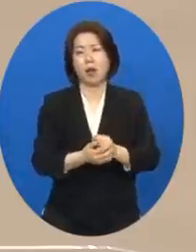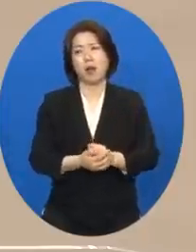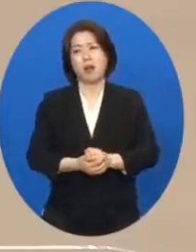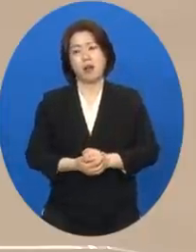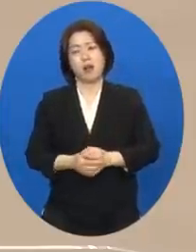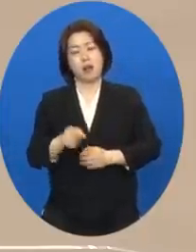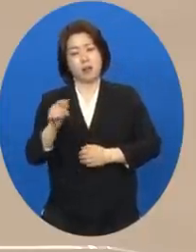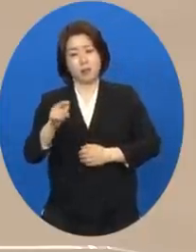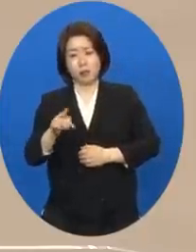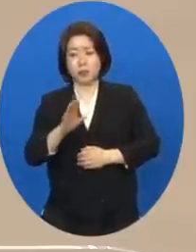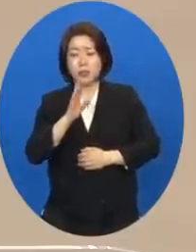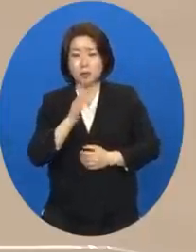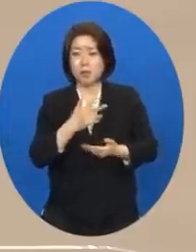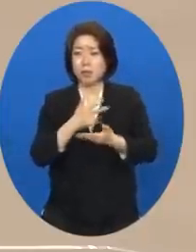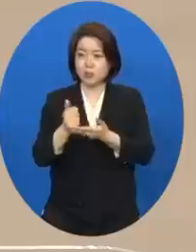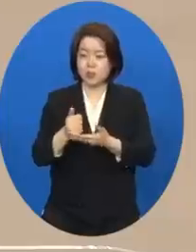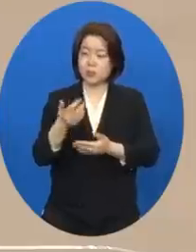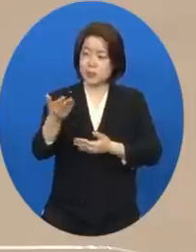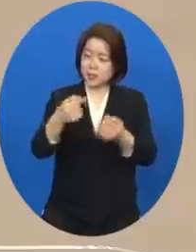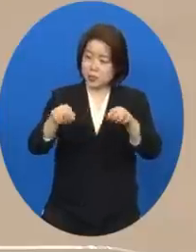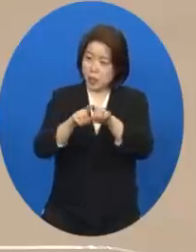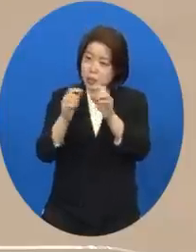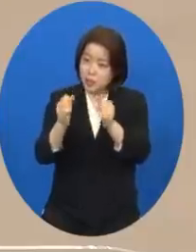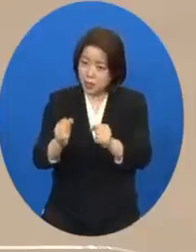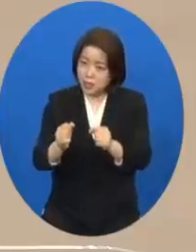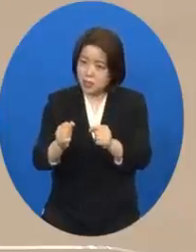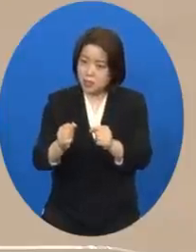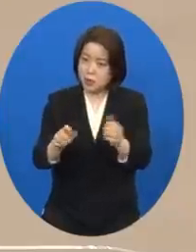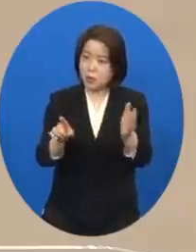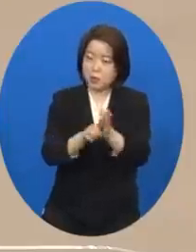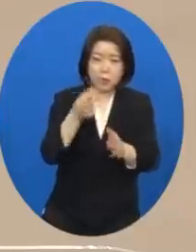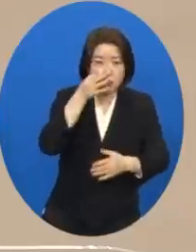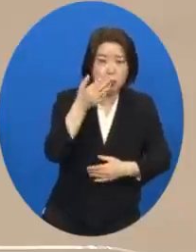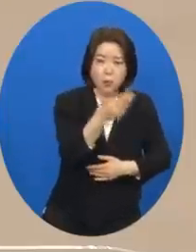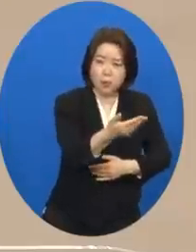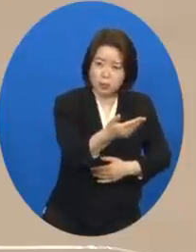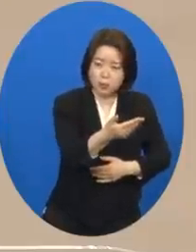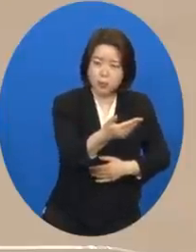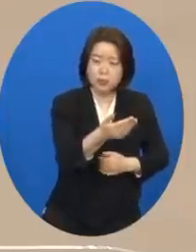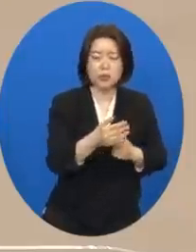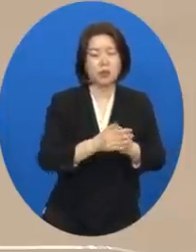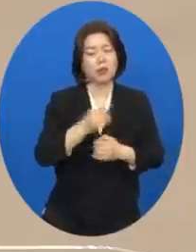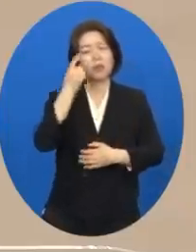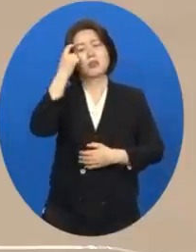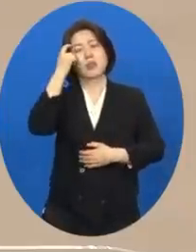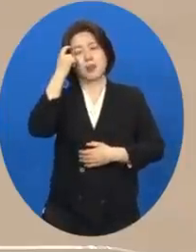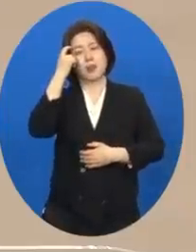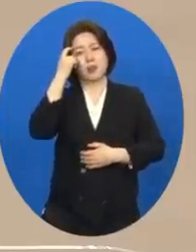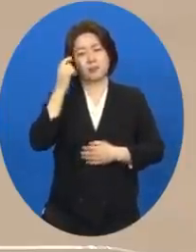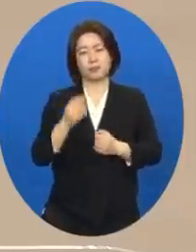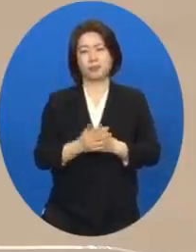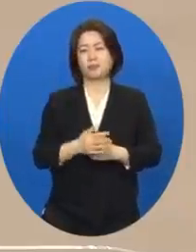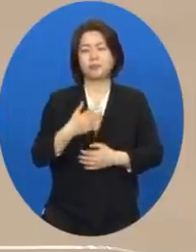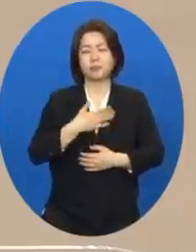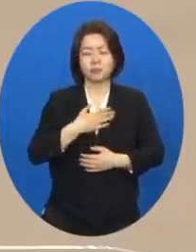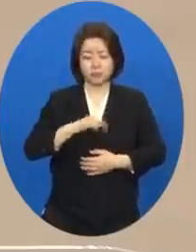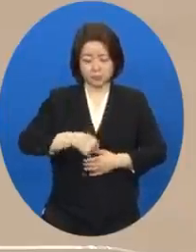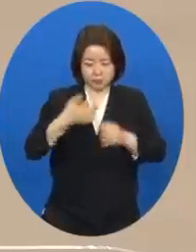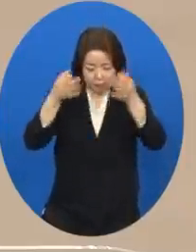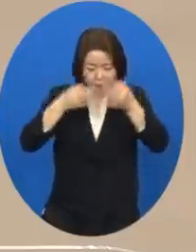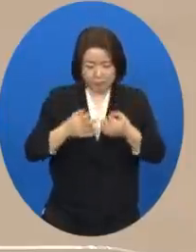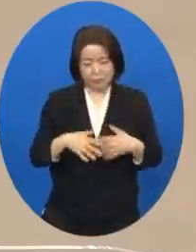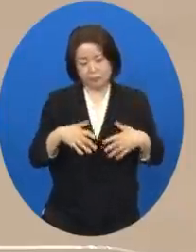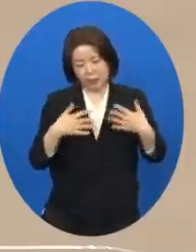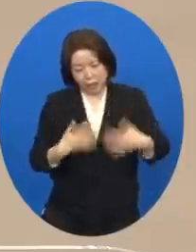계시군요 그럴 수 있지 않을까 이런 생각도 들더라구요 그저 자신의 무기력함 너무 답답함이